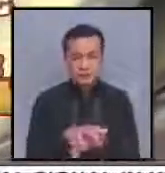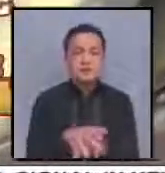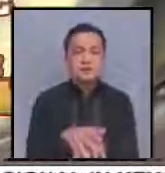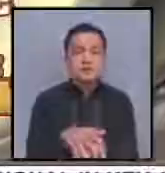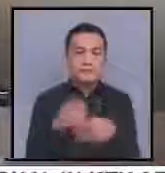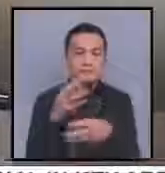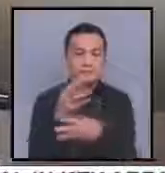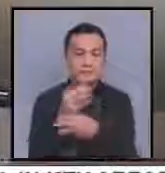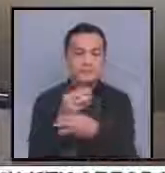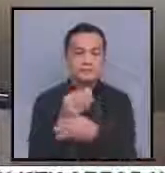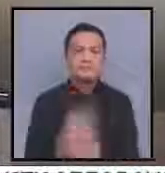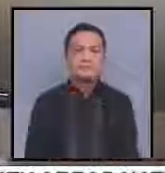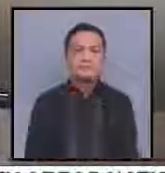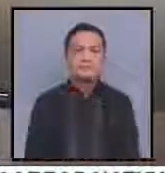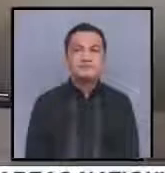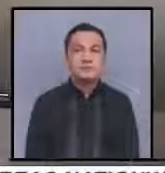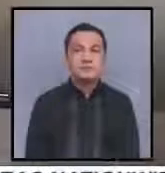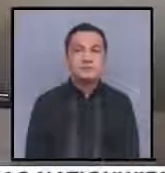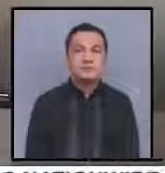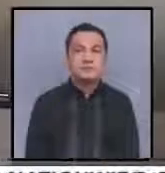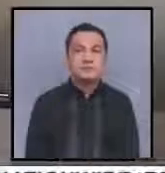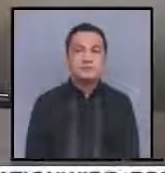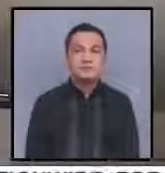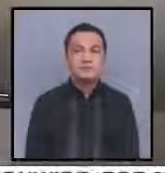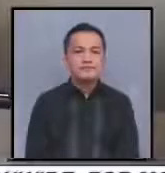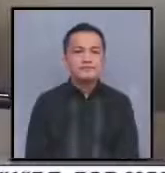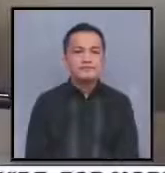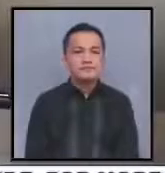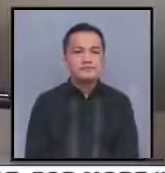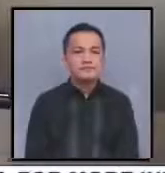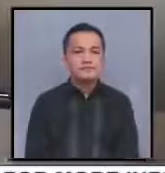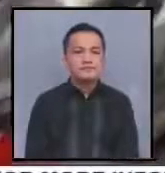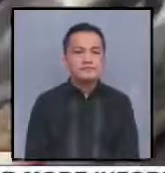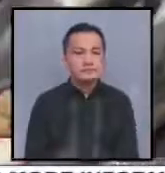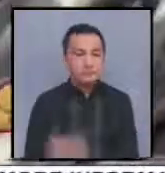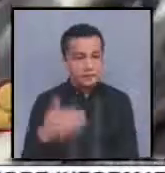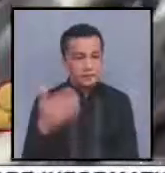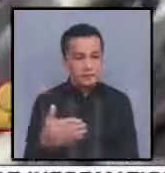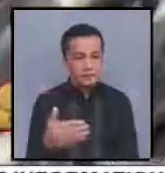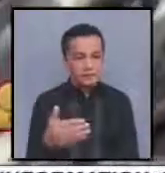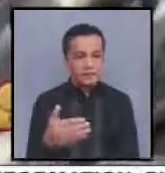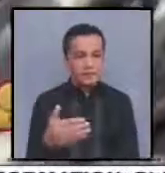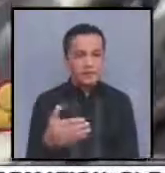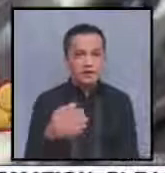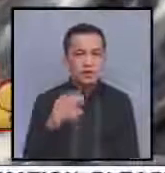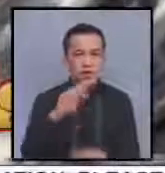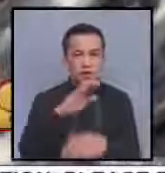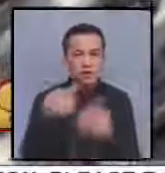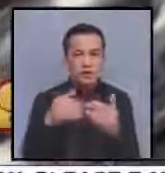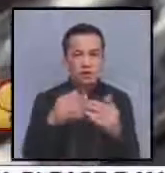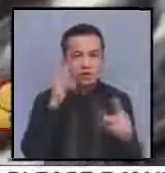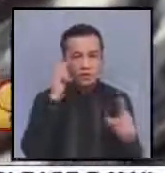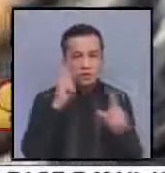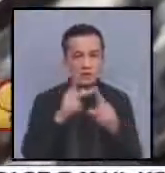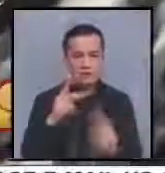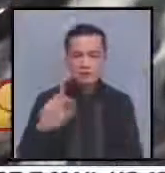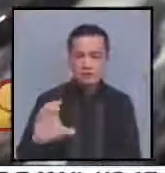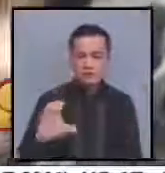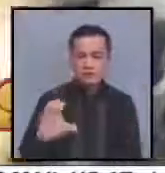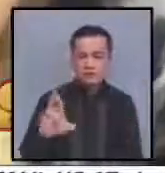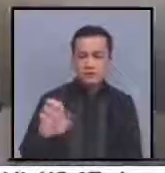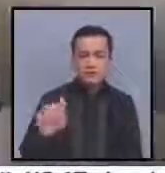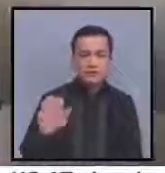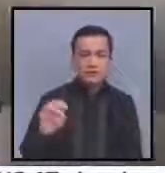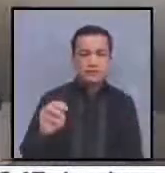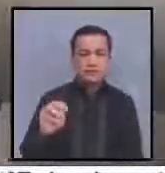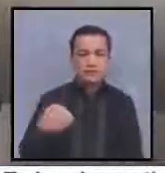mix. So, after nyan, lagyan na natin yung all-purpose cream. Halo. Mix, mix,